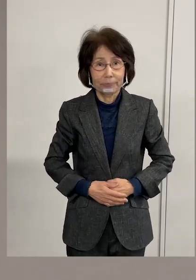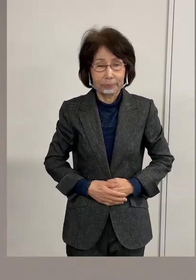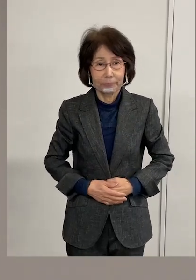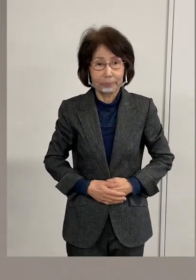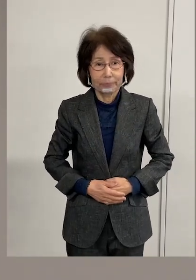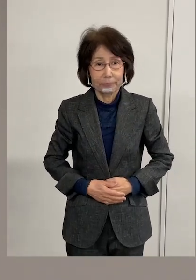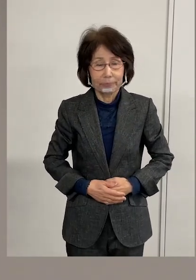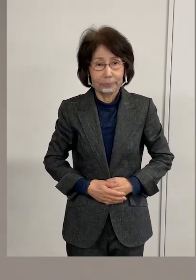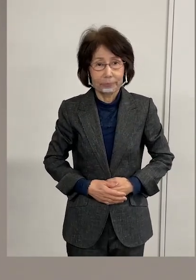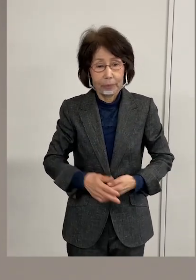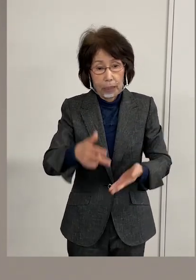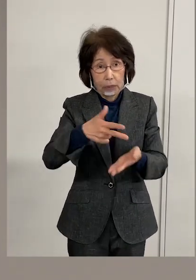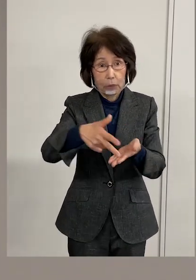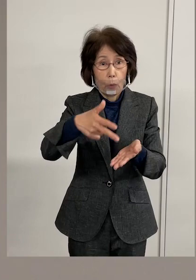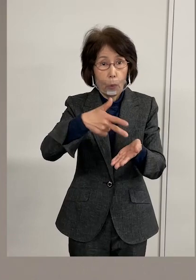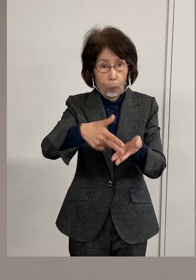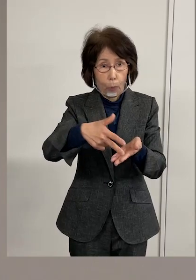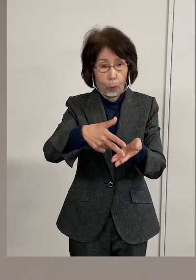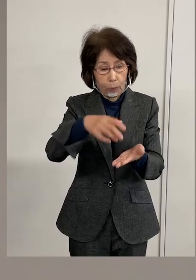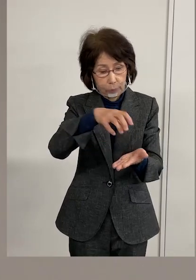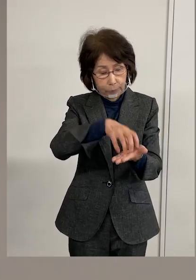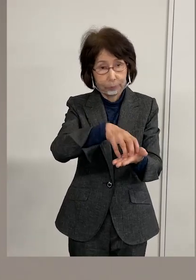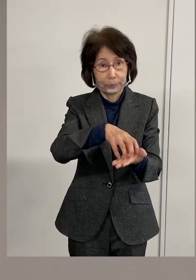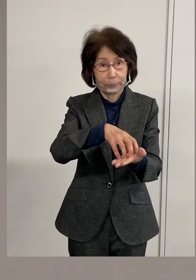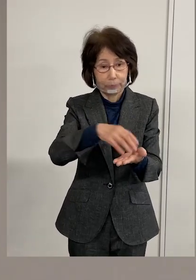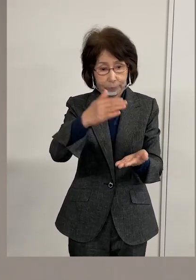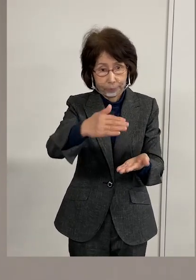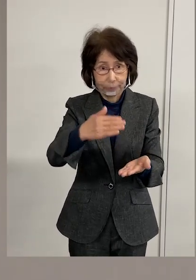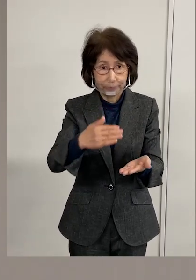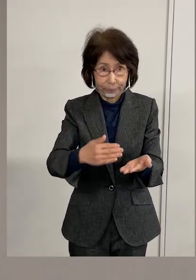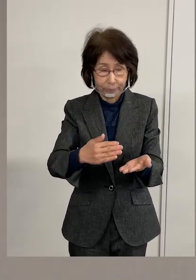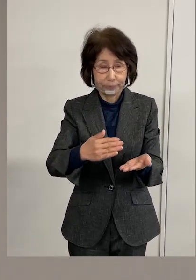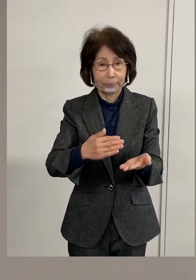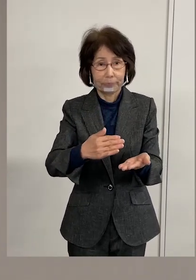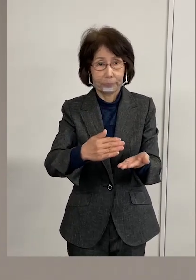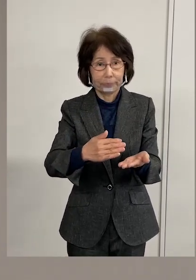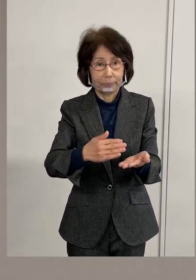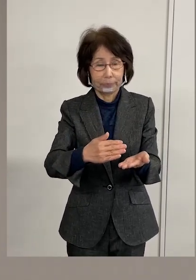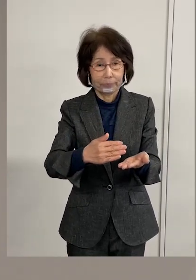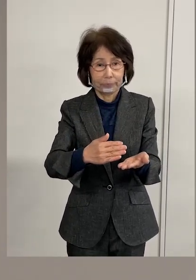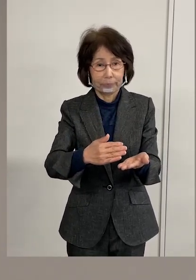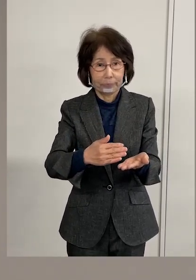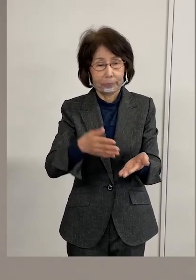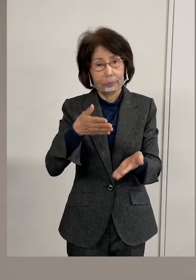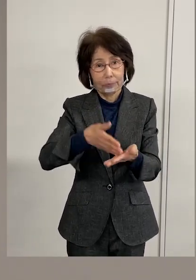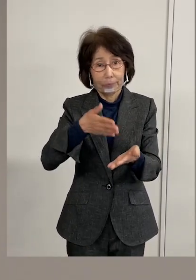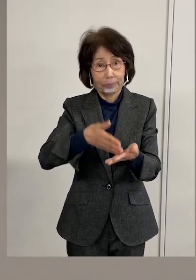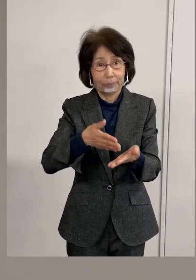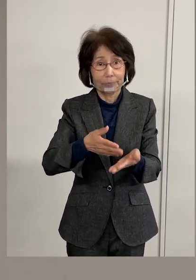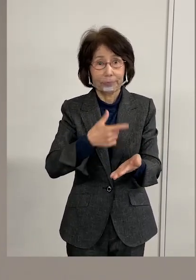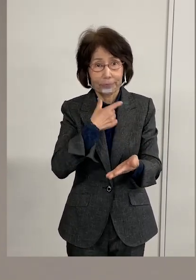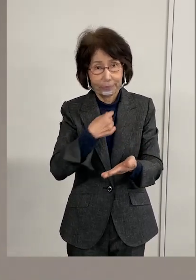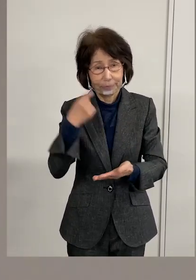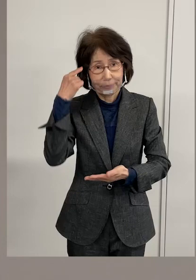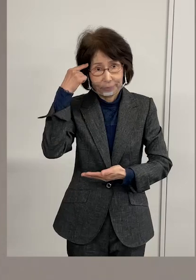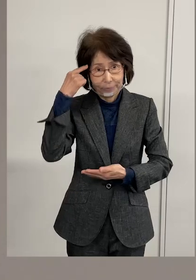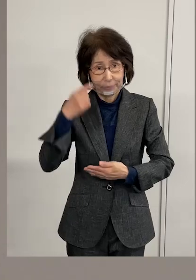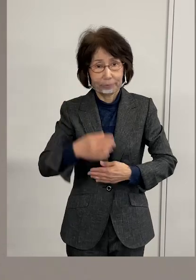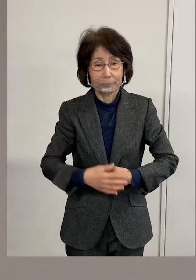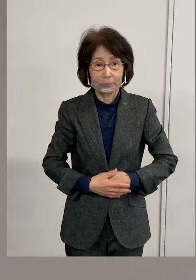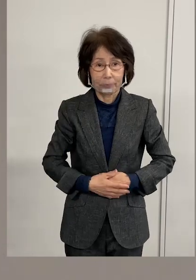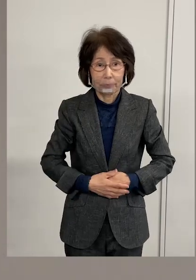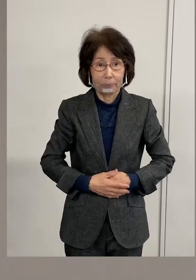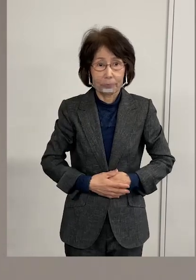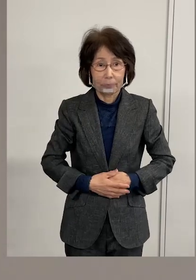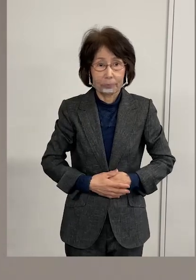ではお手元の資料に載っておりましてですね、順次ご説明申し上げたいと思います。まず